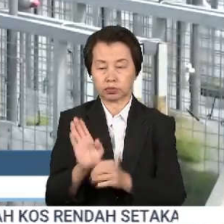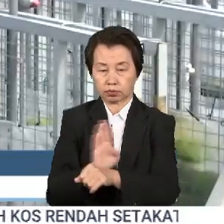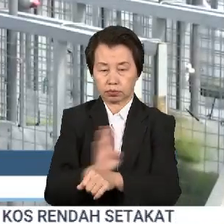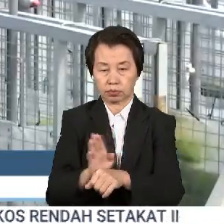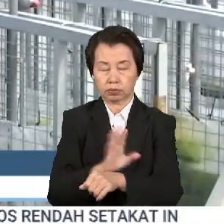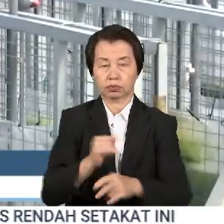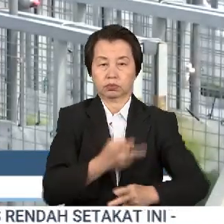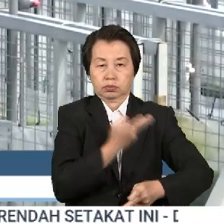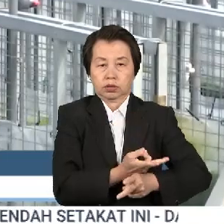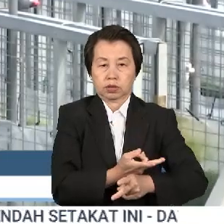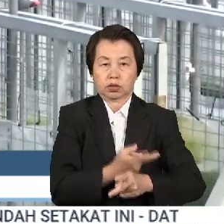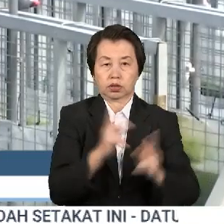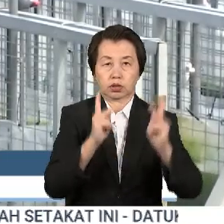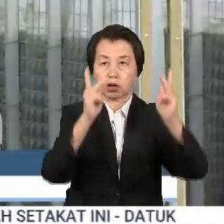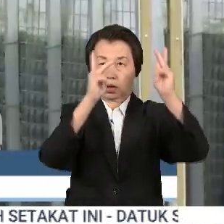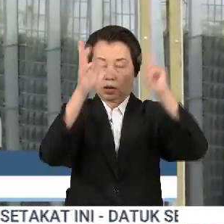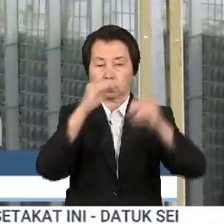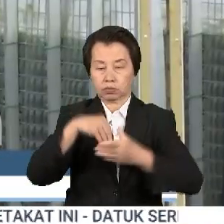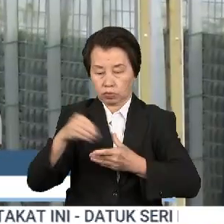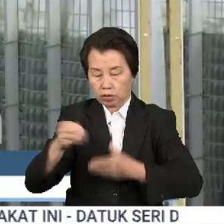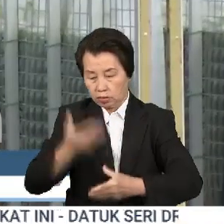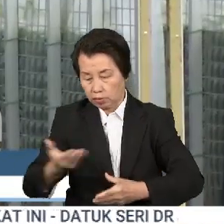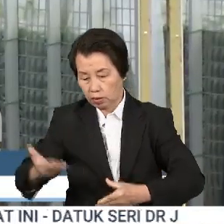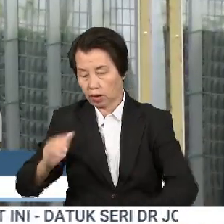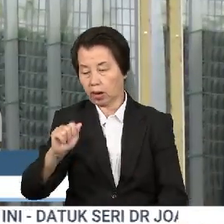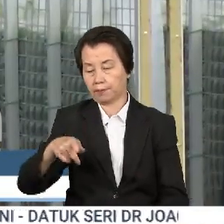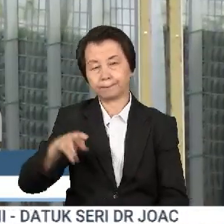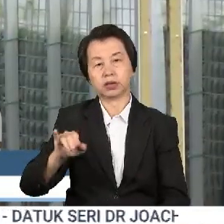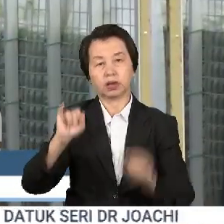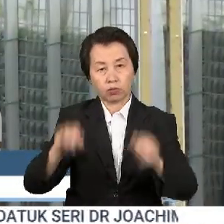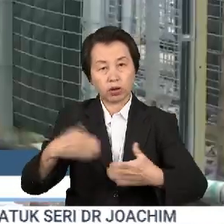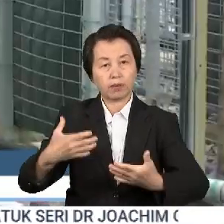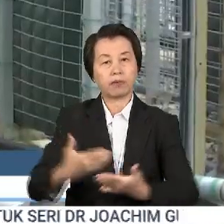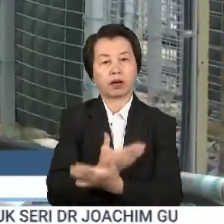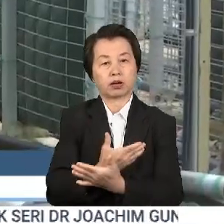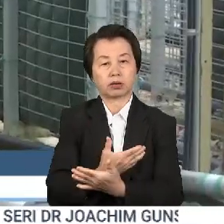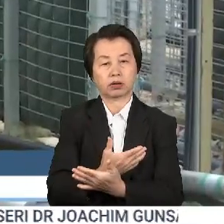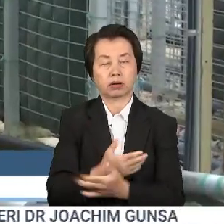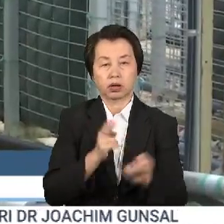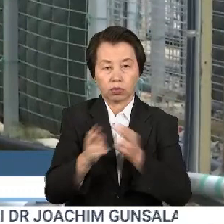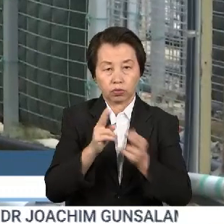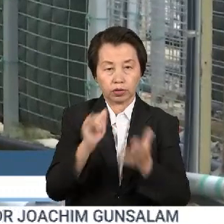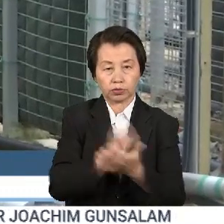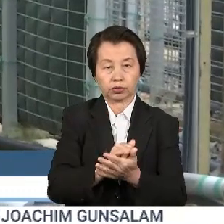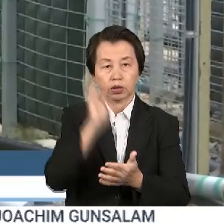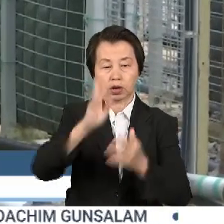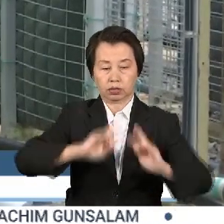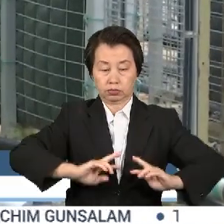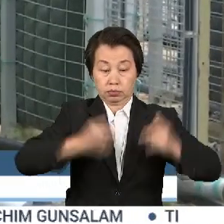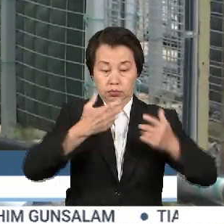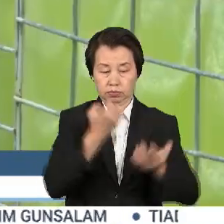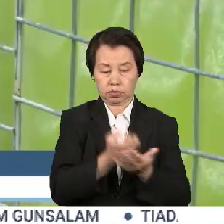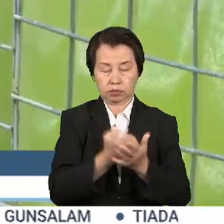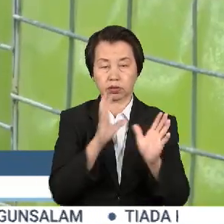dan penyimpanan karbon serta penghasilan bahan api boleh diperbaharui daripada alga. Usaha tersebut bakal melonjak ekonomi